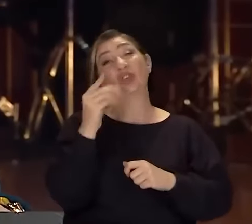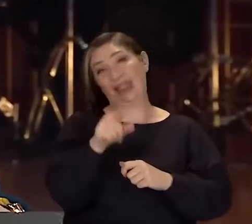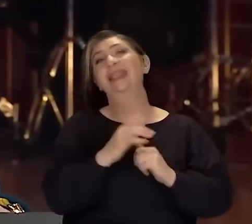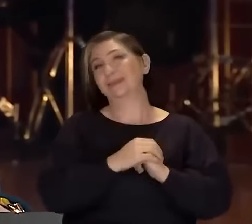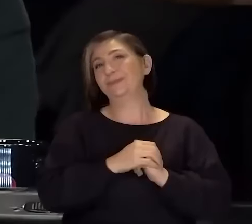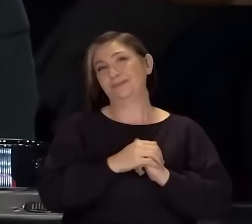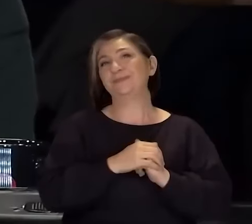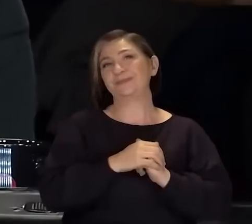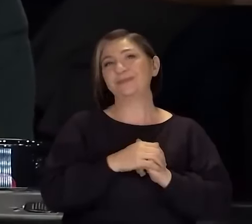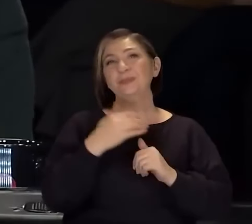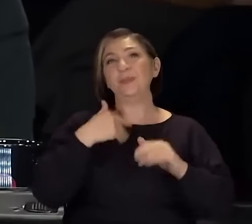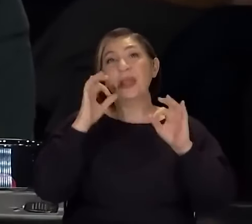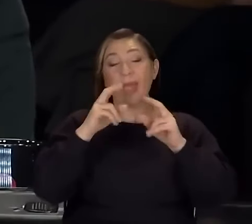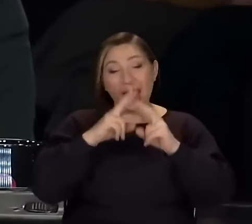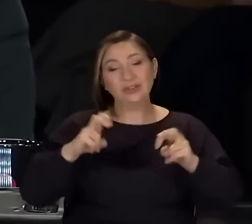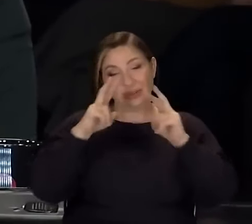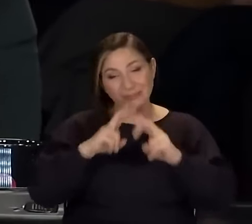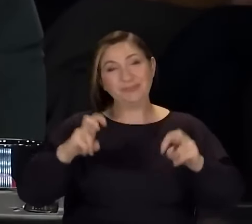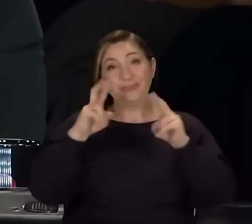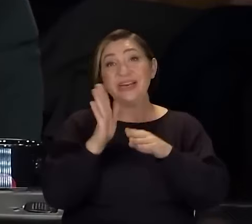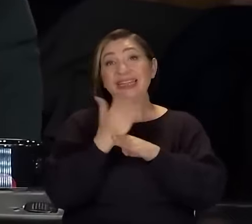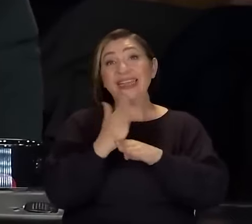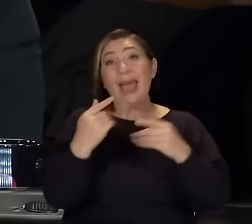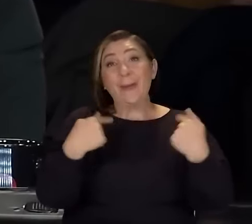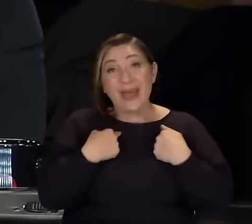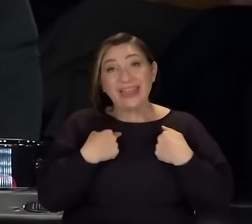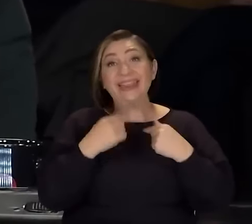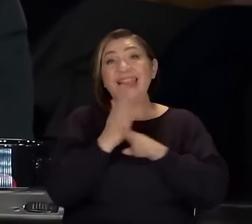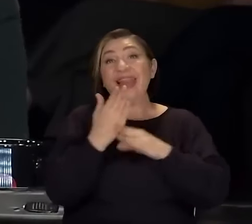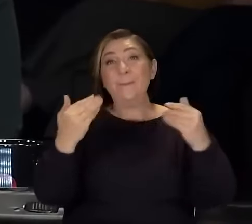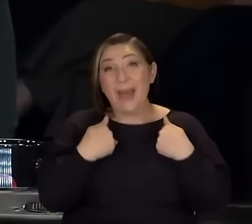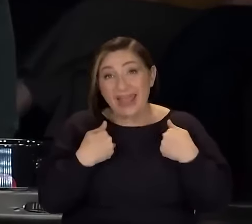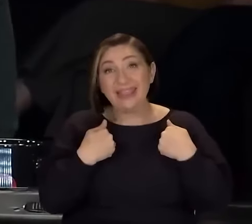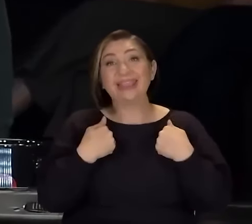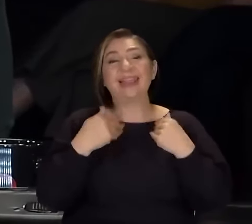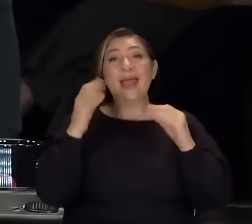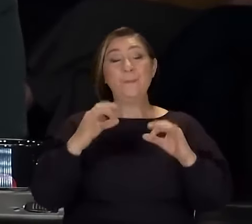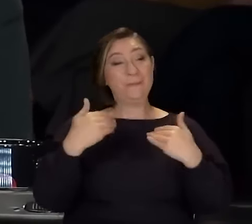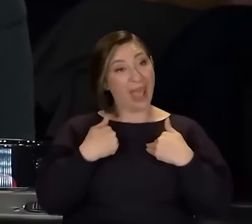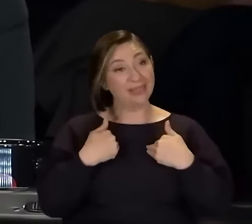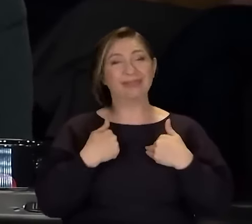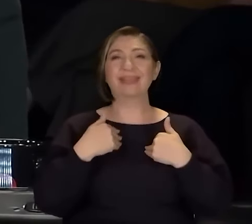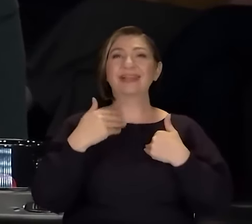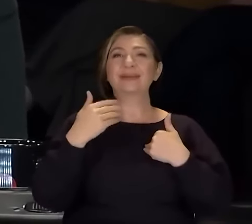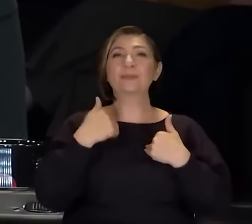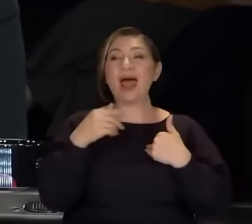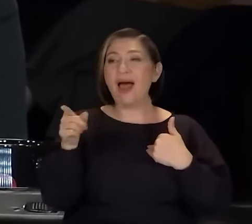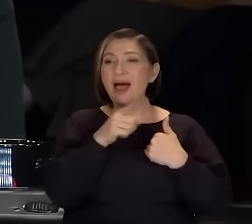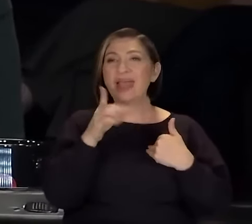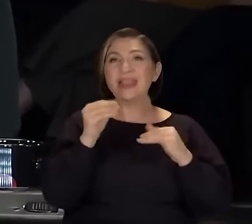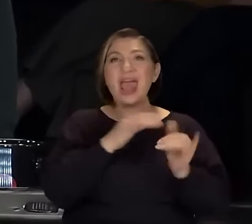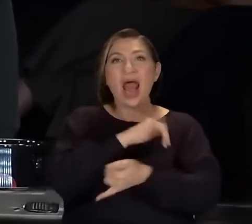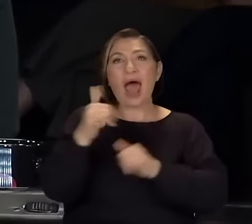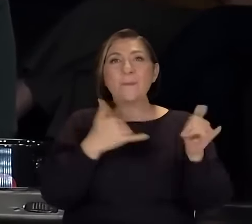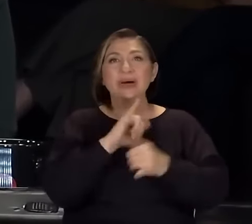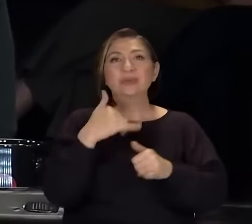Evet. Ben hep çok araştırdım tabii. Neden ben? Niye Neden? ben? Hep. Evet. Ben çünkü aralarında en